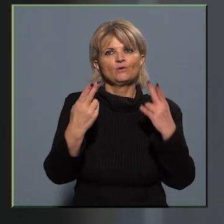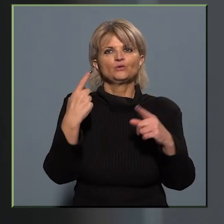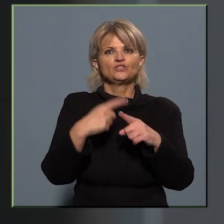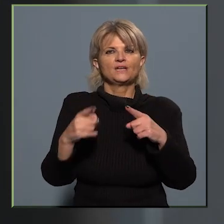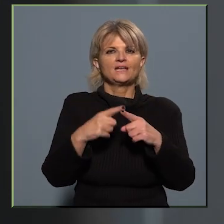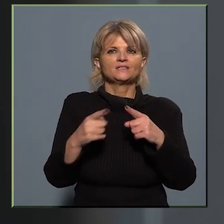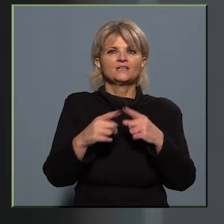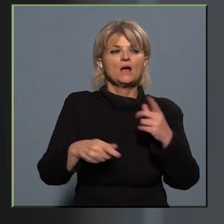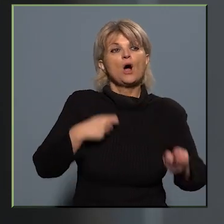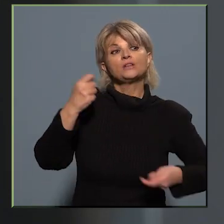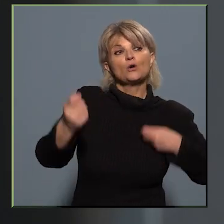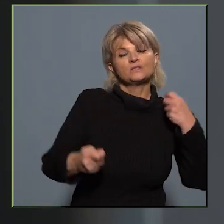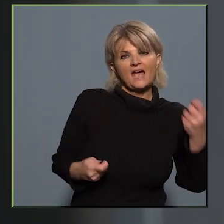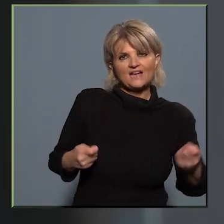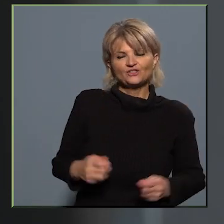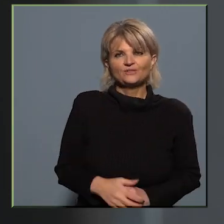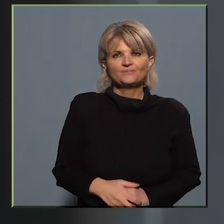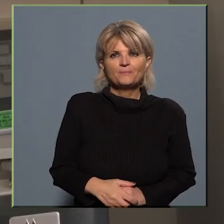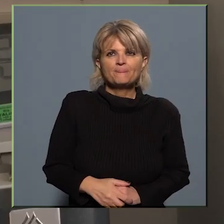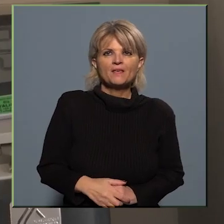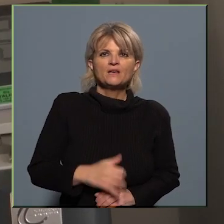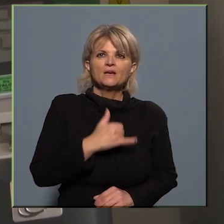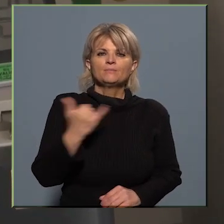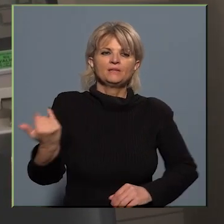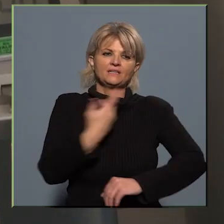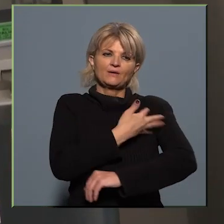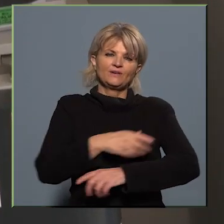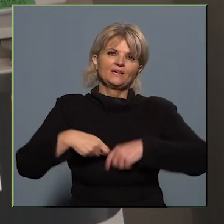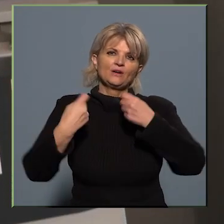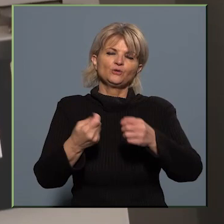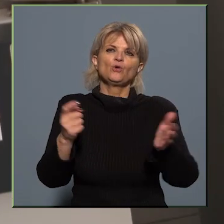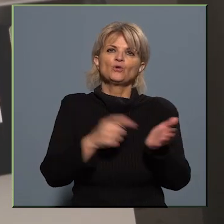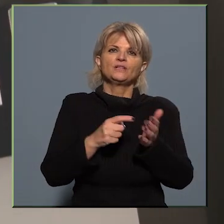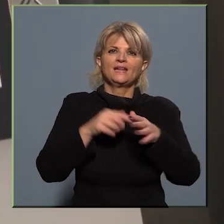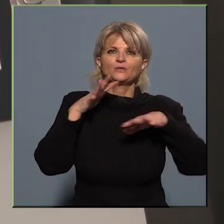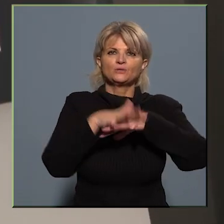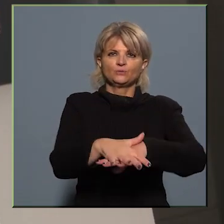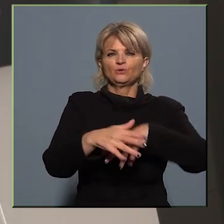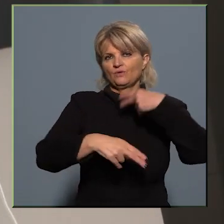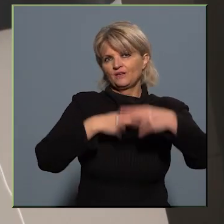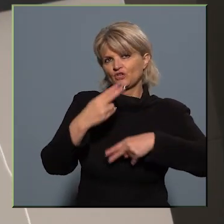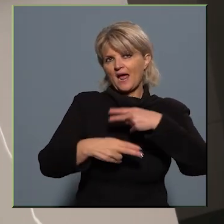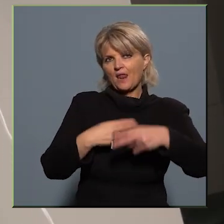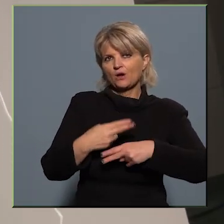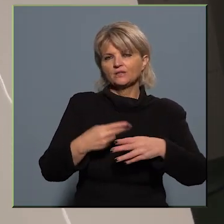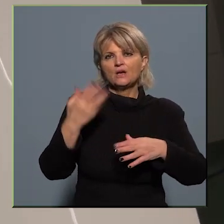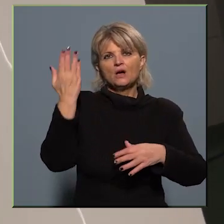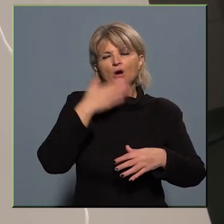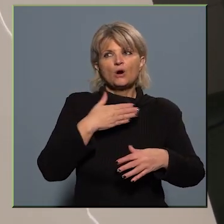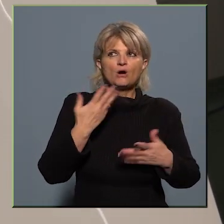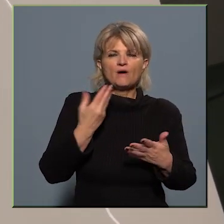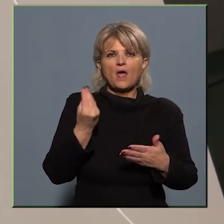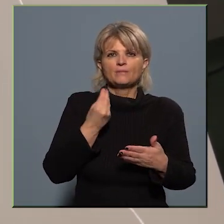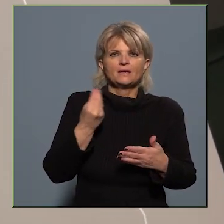az adakozáson kívül, hiszen minden véradó kötelező szűrővizsgálatokon esik át, így az esetleg eddig fel nem